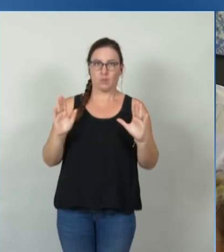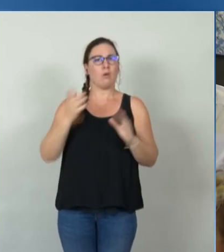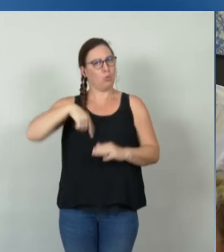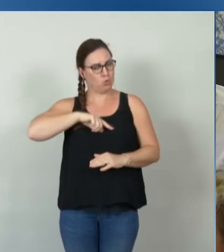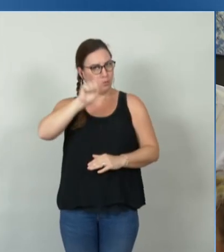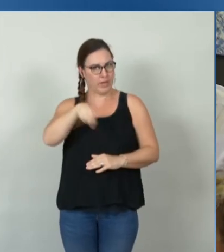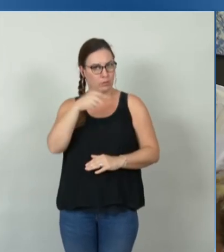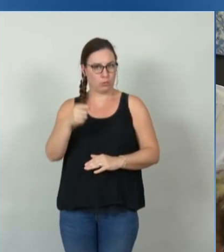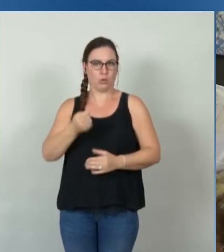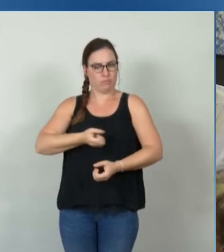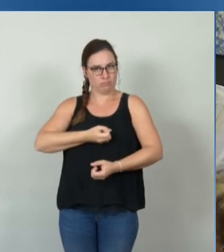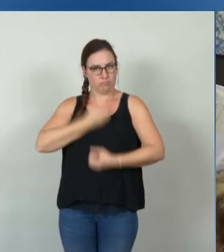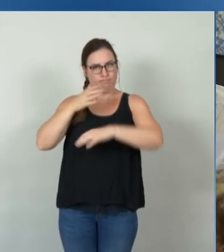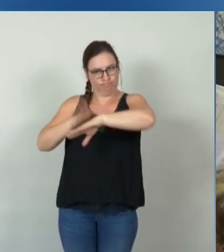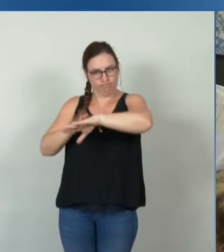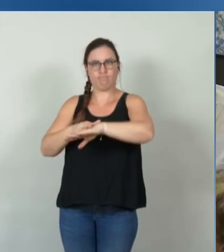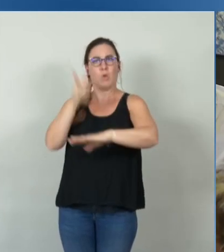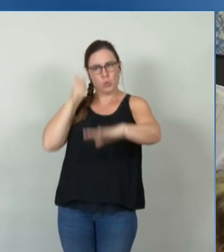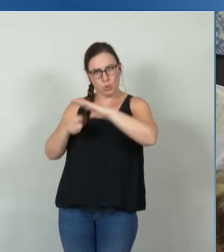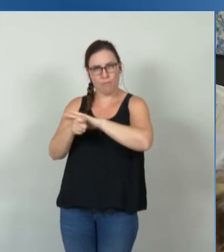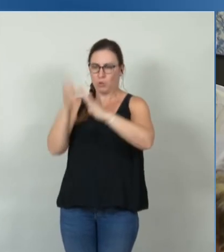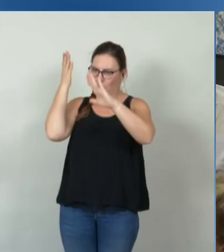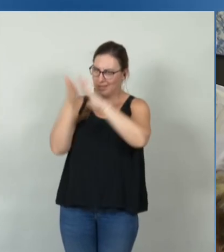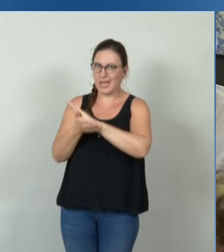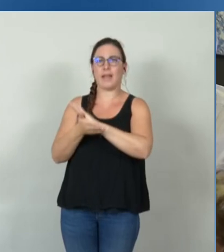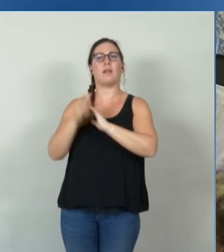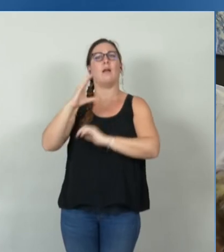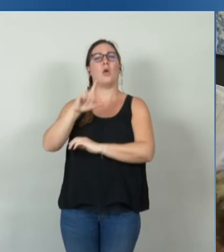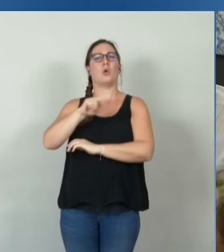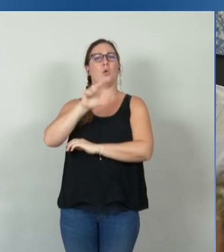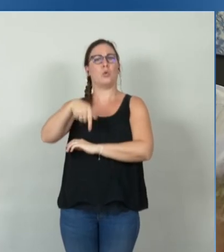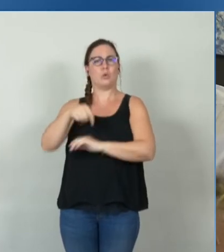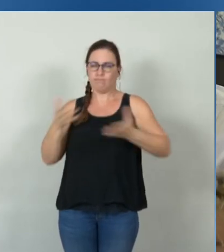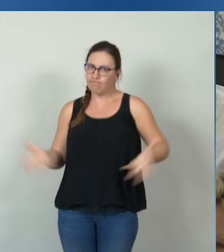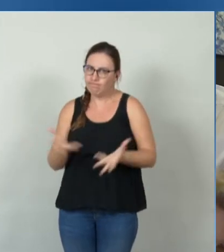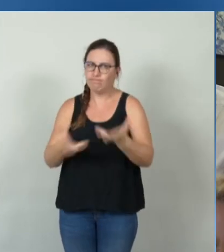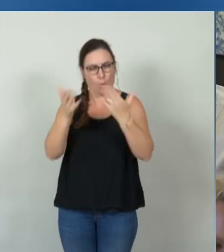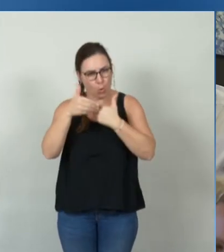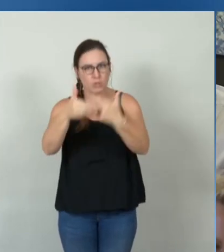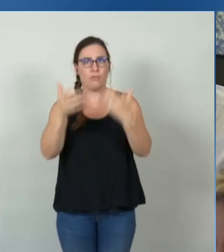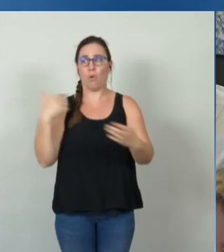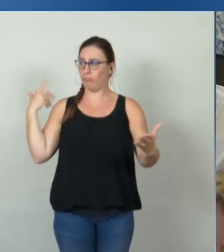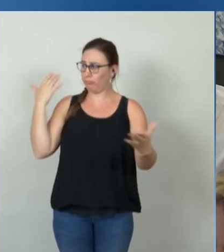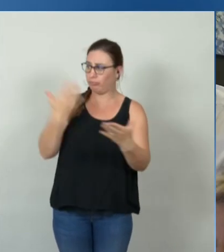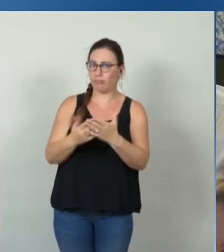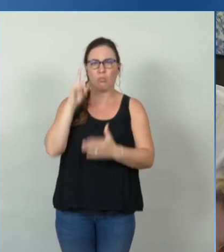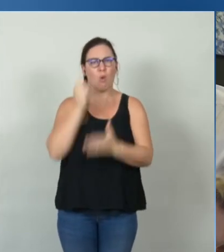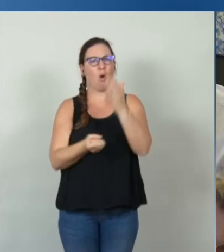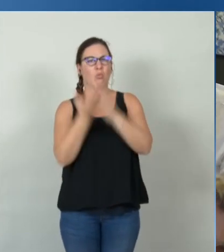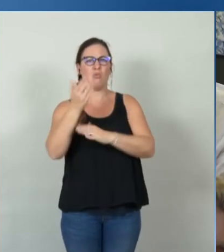la demande de versement de subventions directement au plus comme nous l'avons fait parce que les nouvelles modalités de